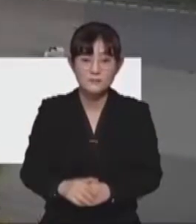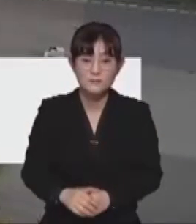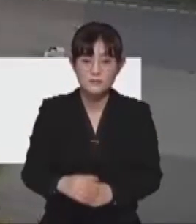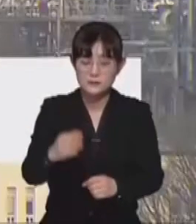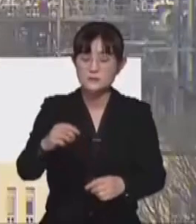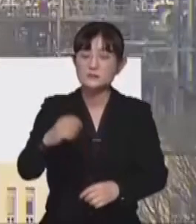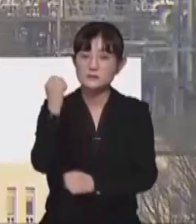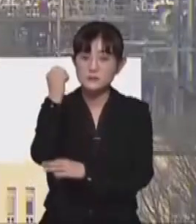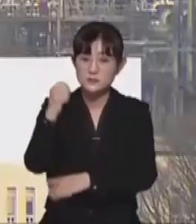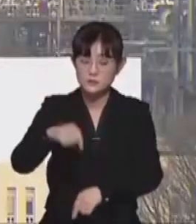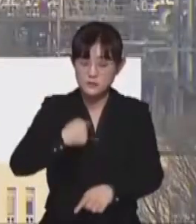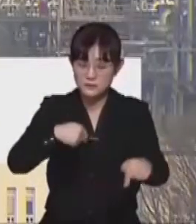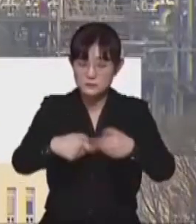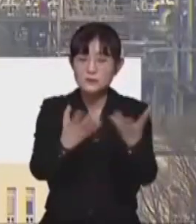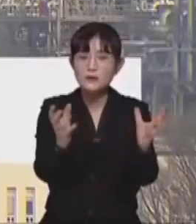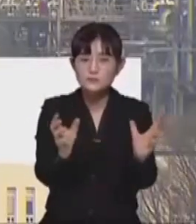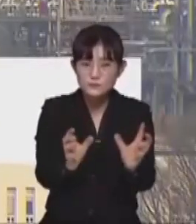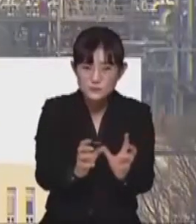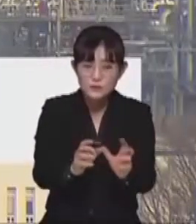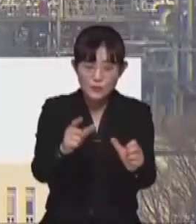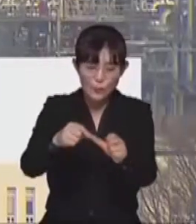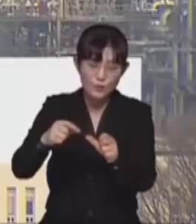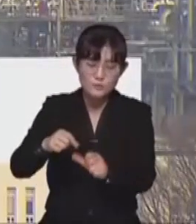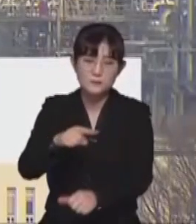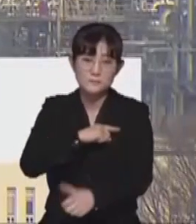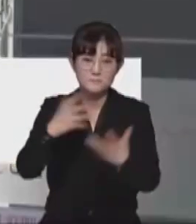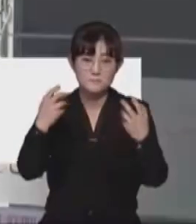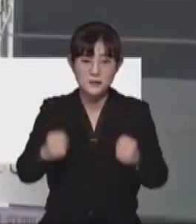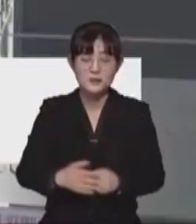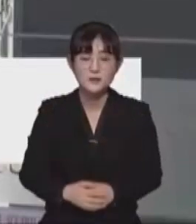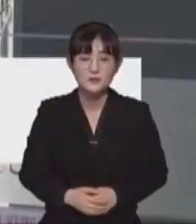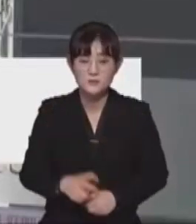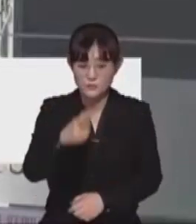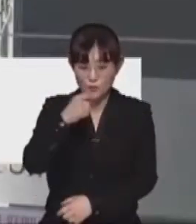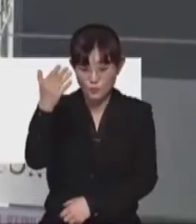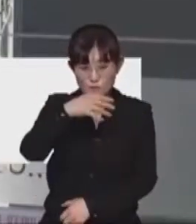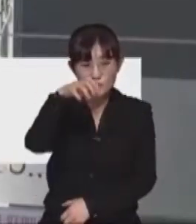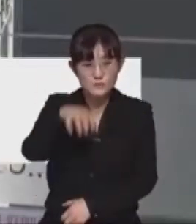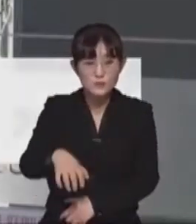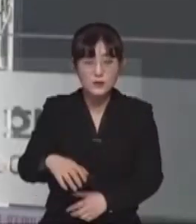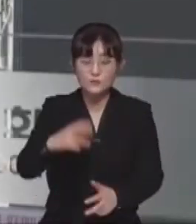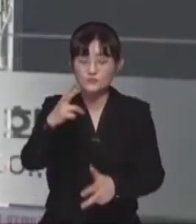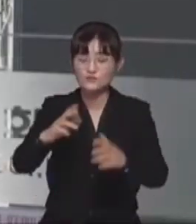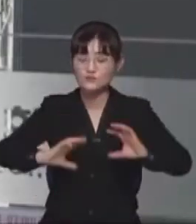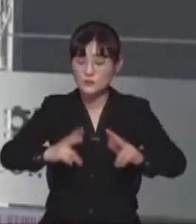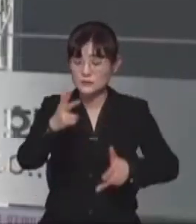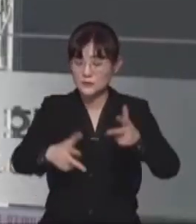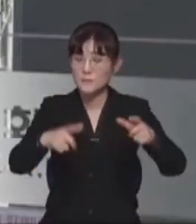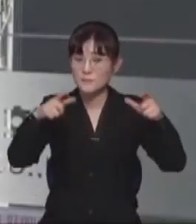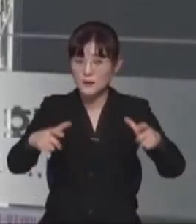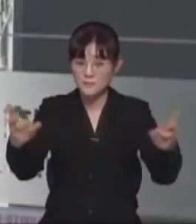기초자치단체 가운데 지역 내 고용률이 가장 높았습니다. 통계청은 여수의 국가산단이 밀집하고